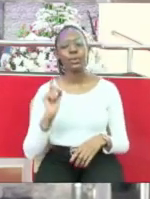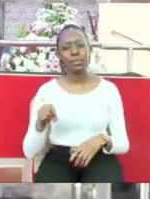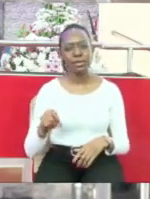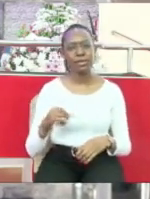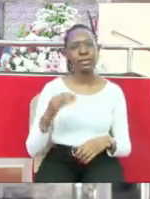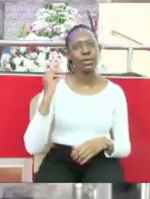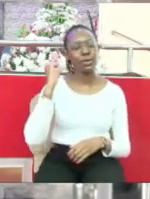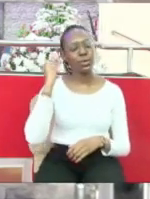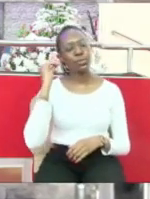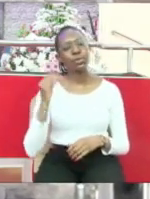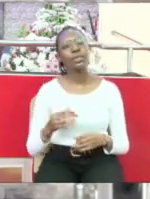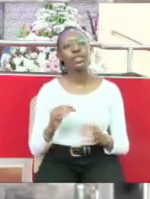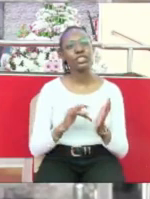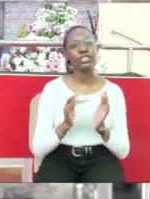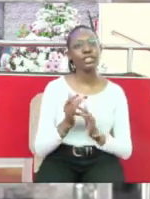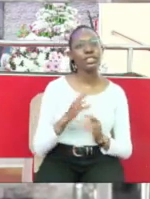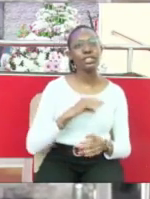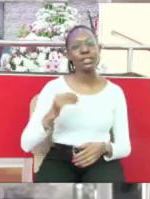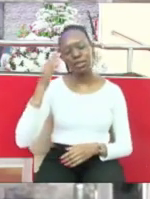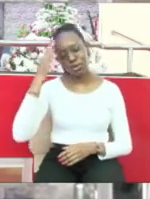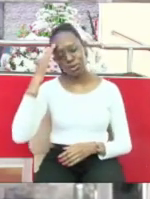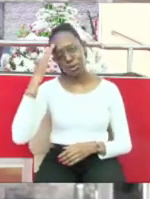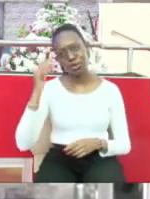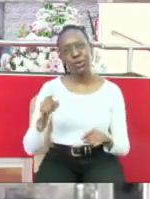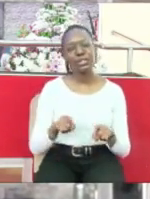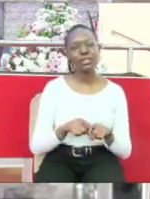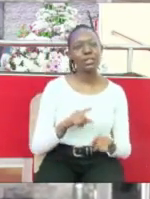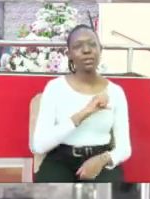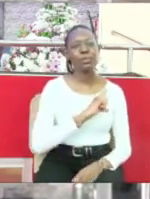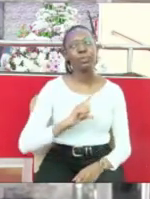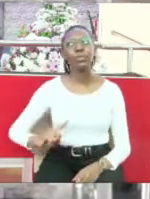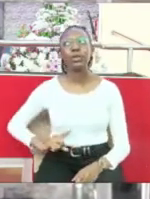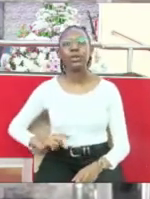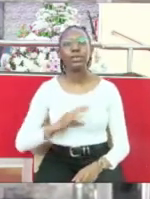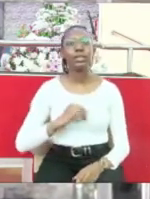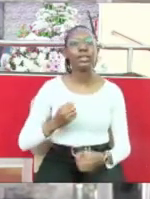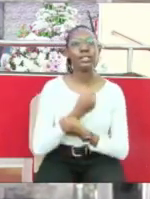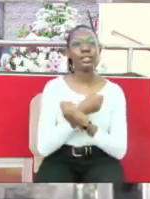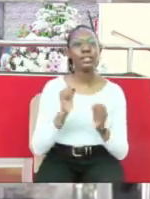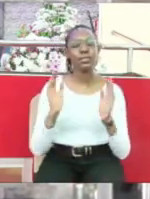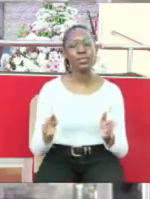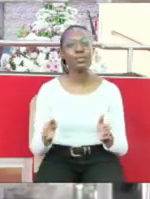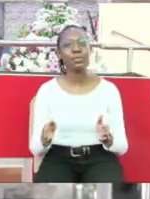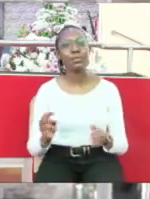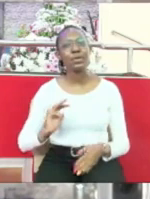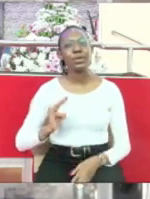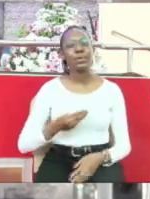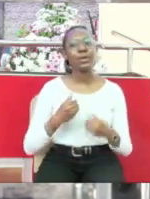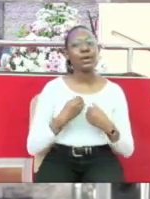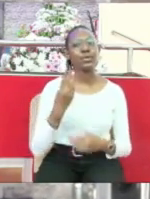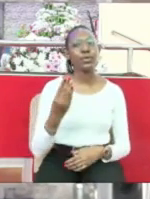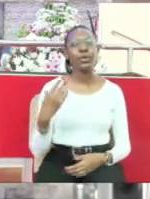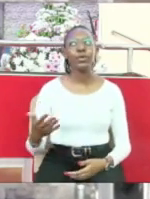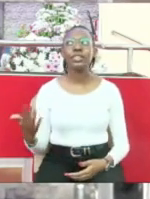need to know him. Tunahitaji tumjue. As Lord and Savior. Kama Bwana na Mwokozi. There are four things. Pana mambo manne. That are happening